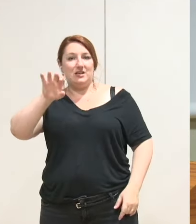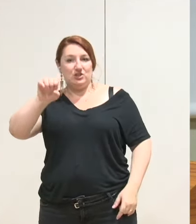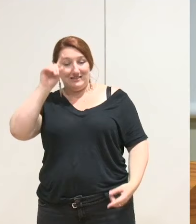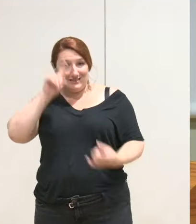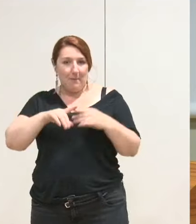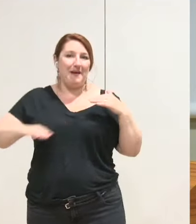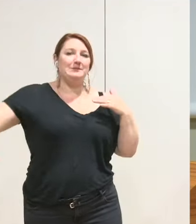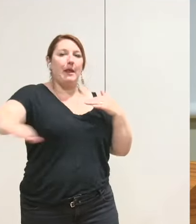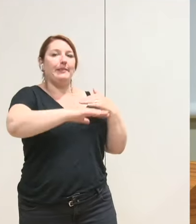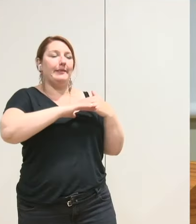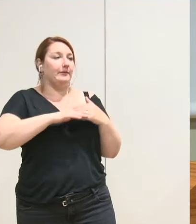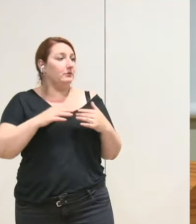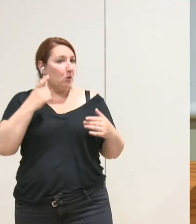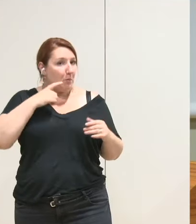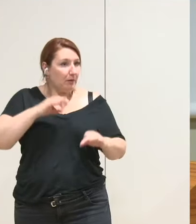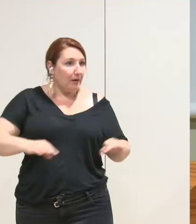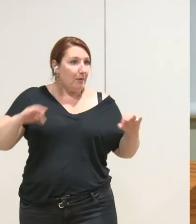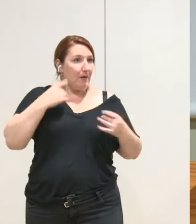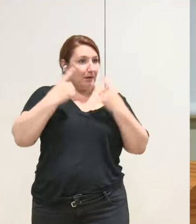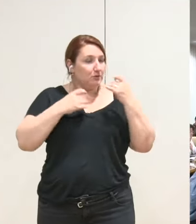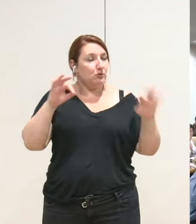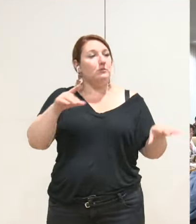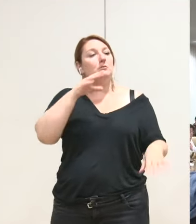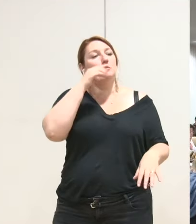l'esplanade pas de commentaire pas de question monsieur Safar